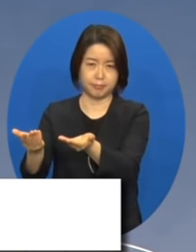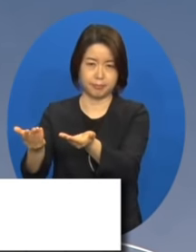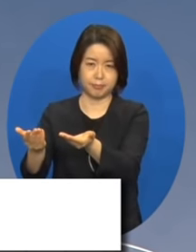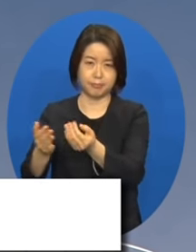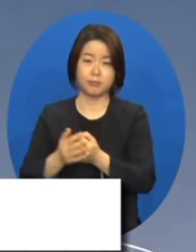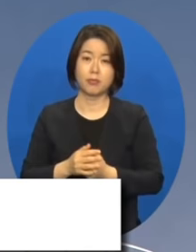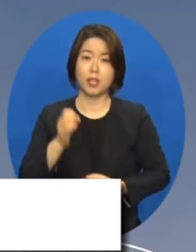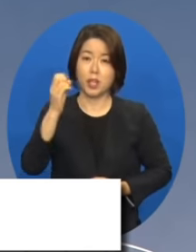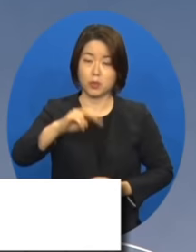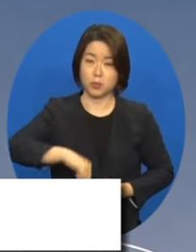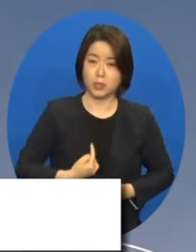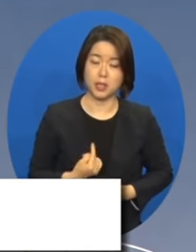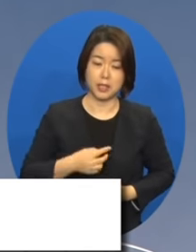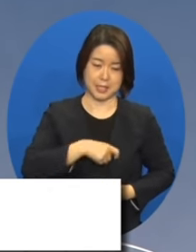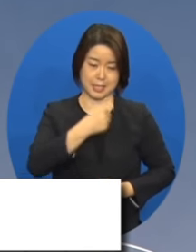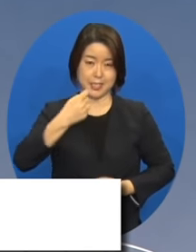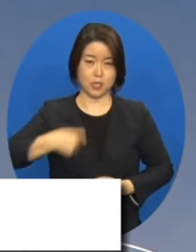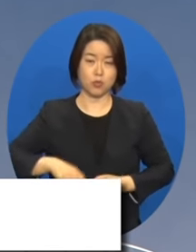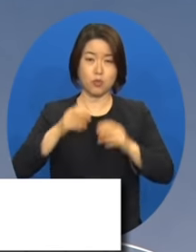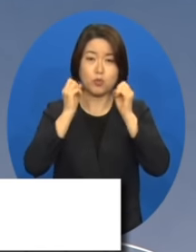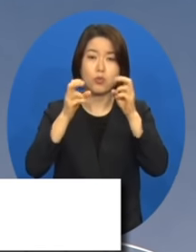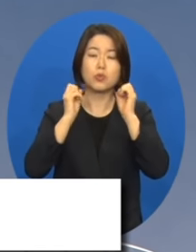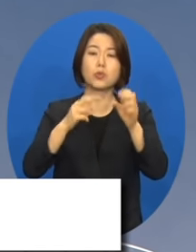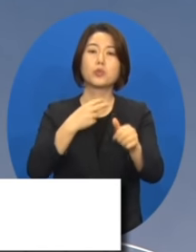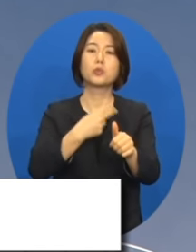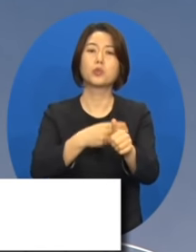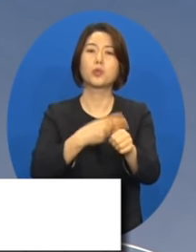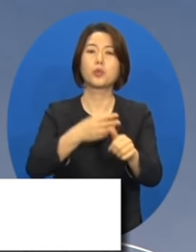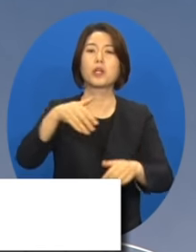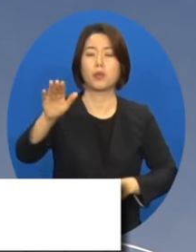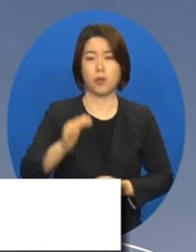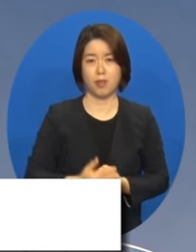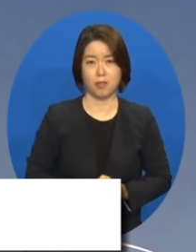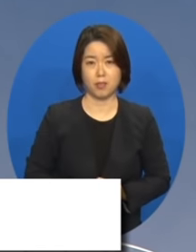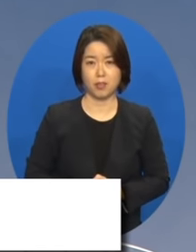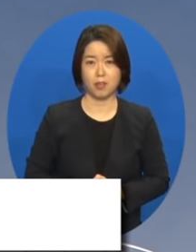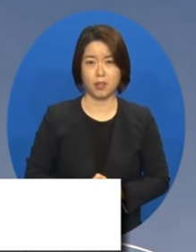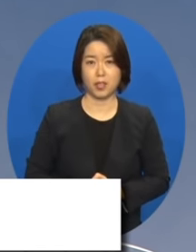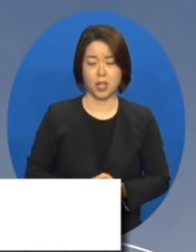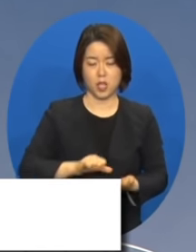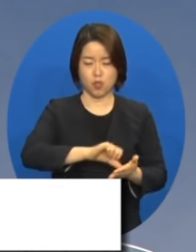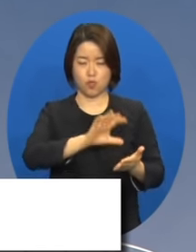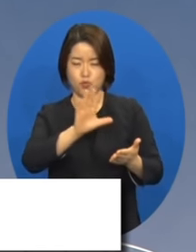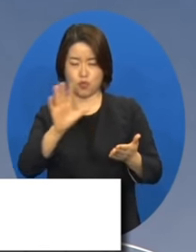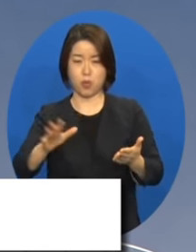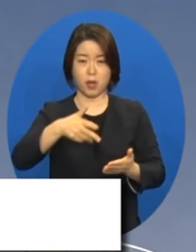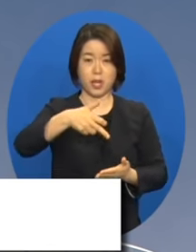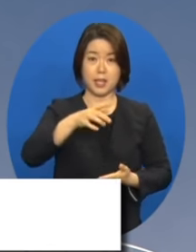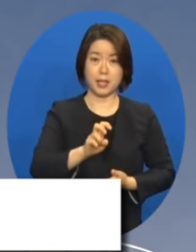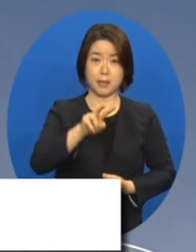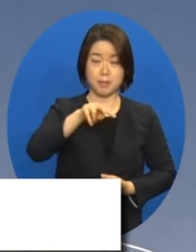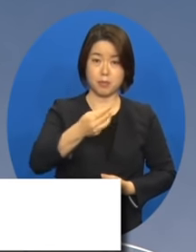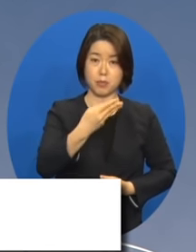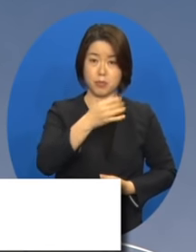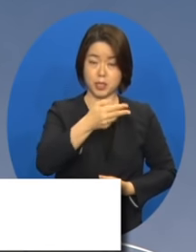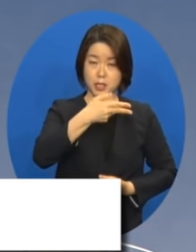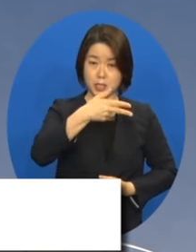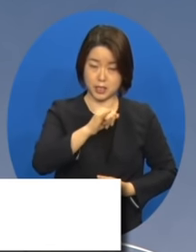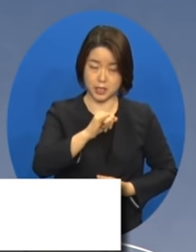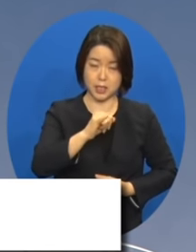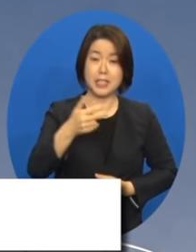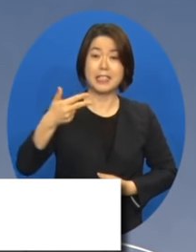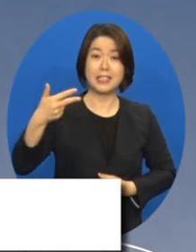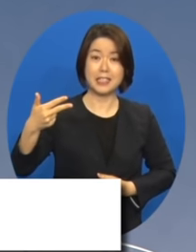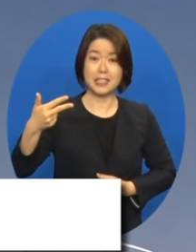그리고 자기는 중국 선교사로 갑니다 유명한 캠 브릿지에 7인 중에 한 사람이